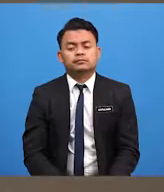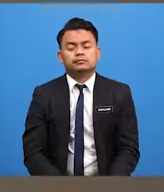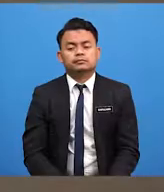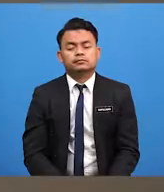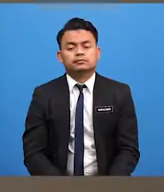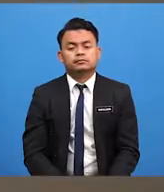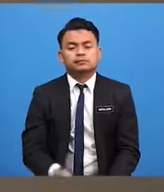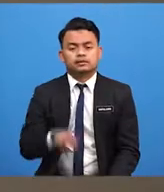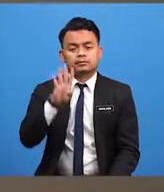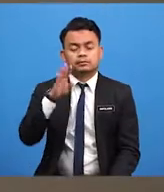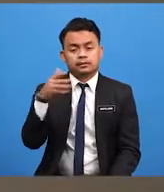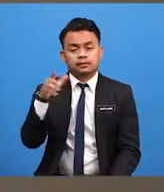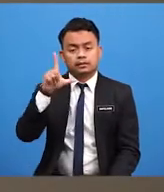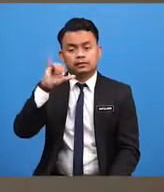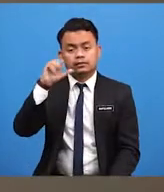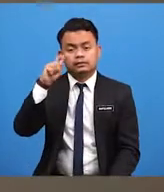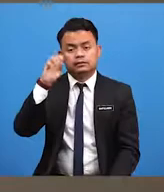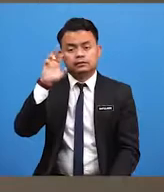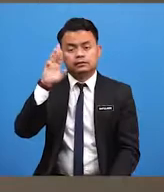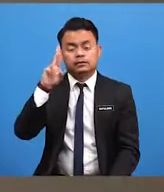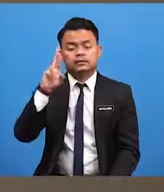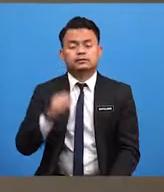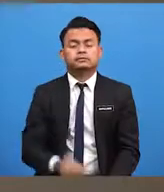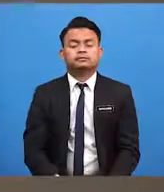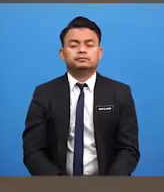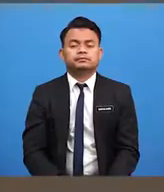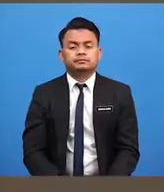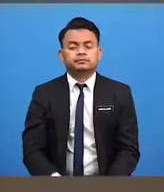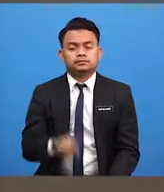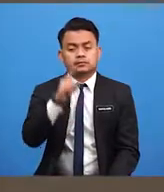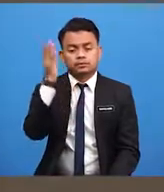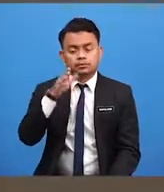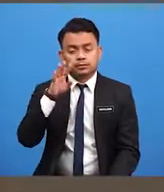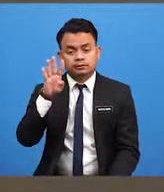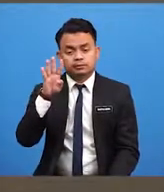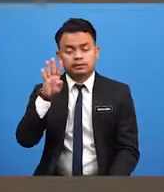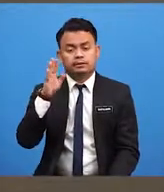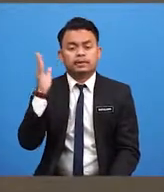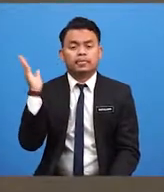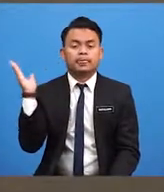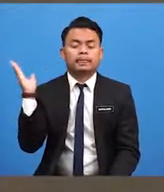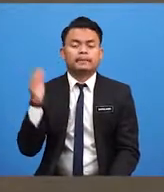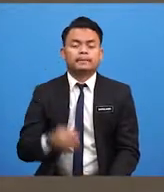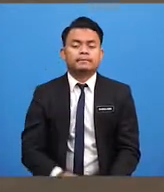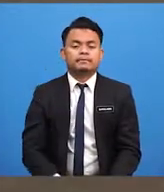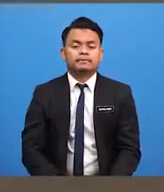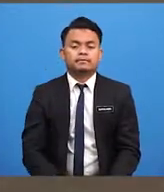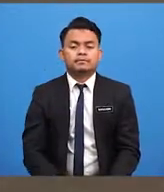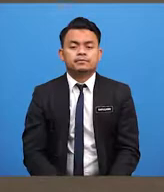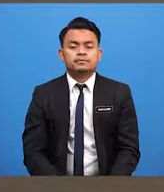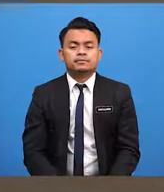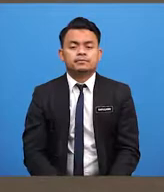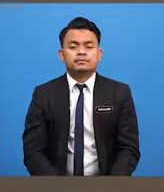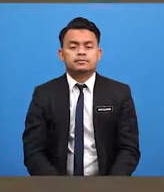4 liter atau 4000 mililiter air. 1/4 camca teh atau teaspoon